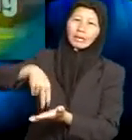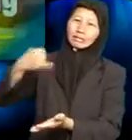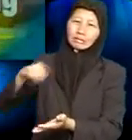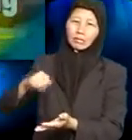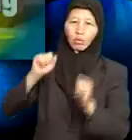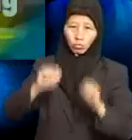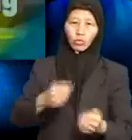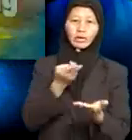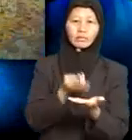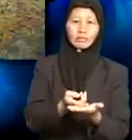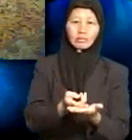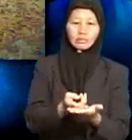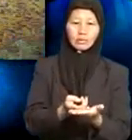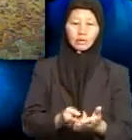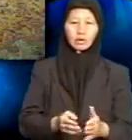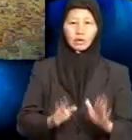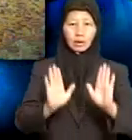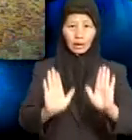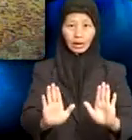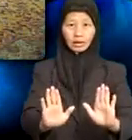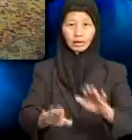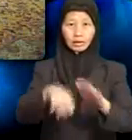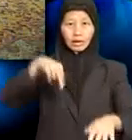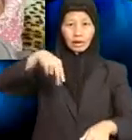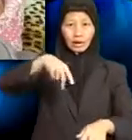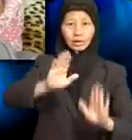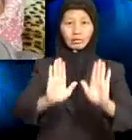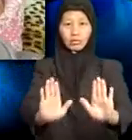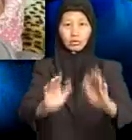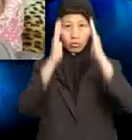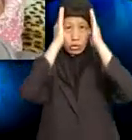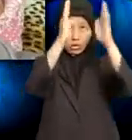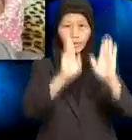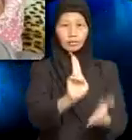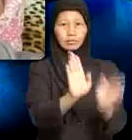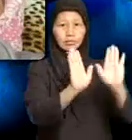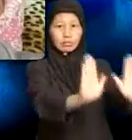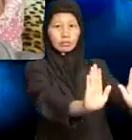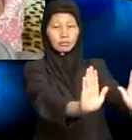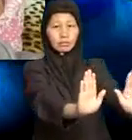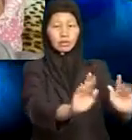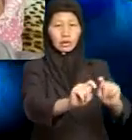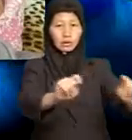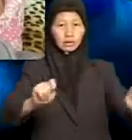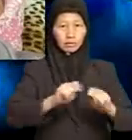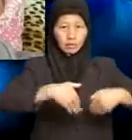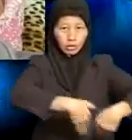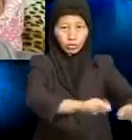Caranya, kedua-dua kaki hendaklah diluruskan ke arah kiblat, iaitu ke arah tempat sujud di tikar